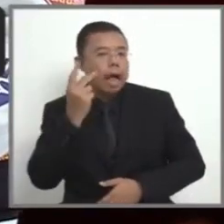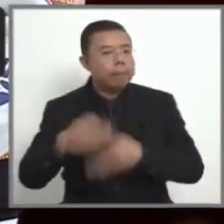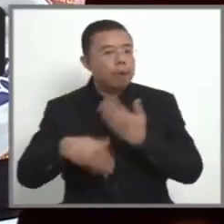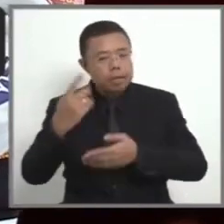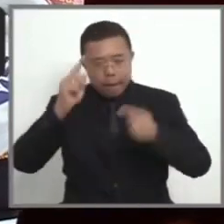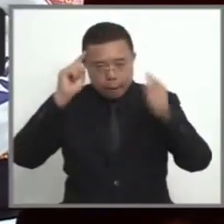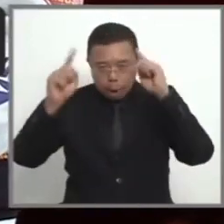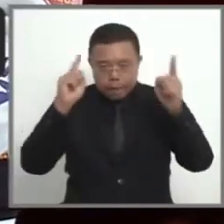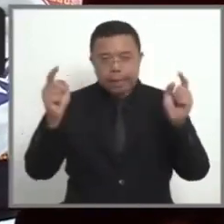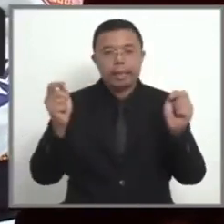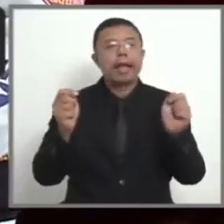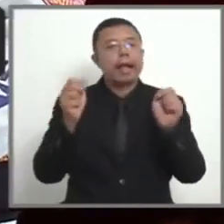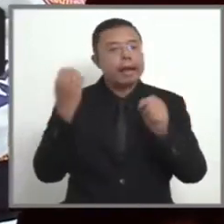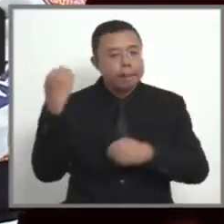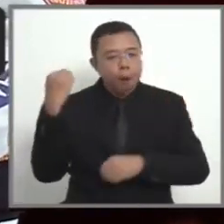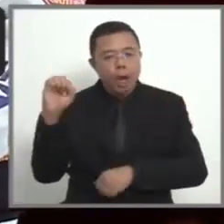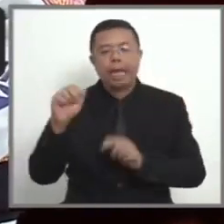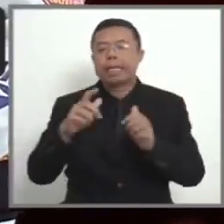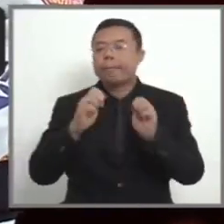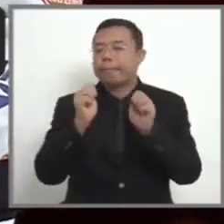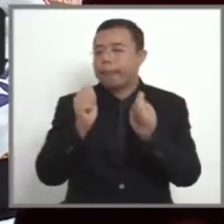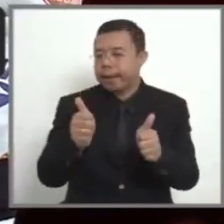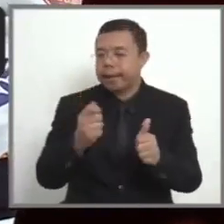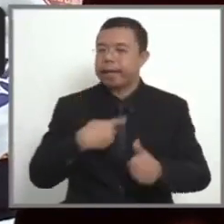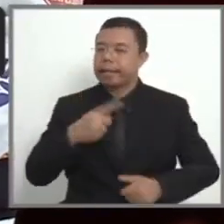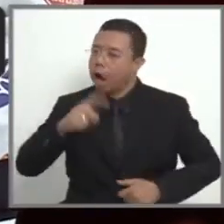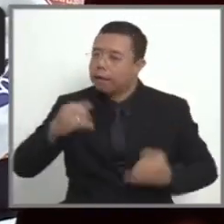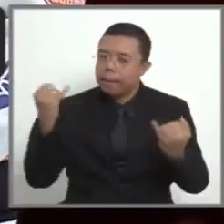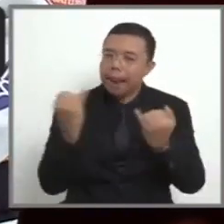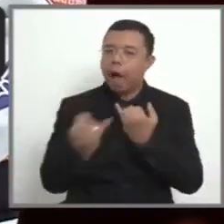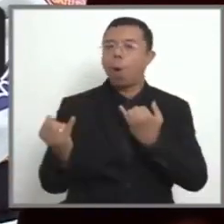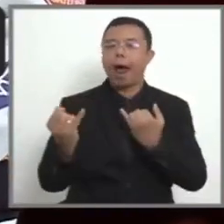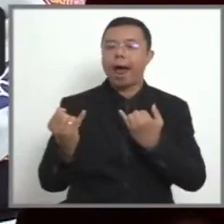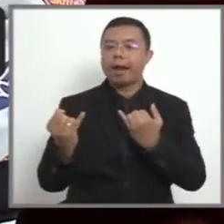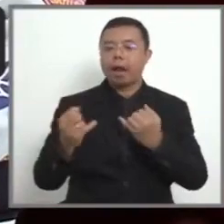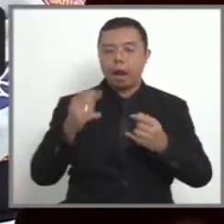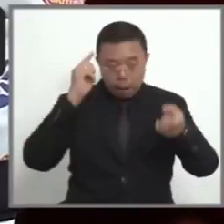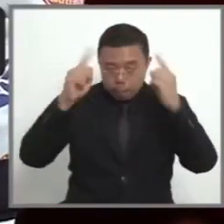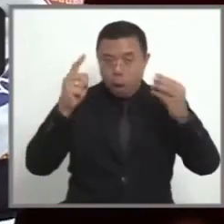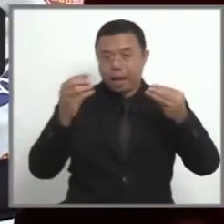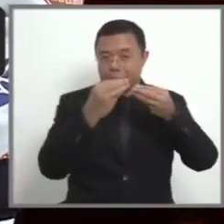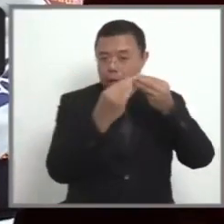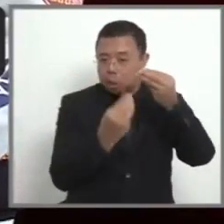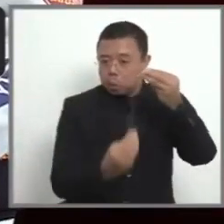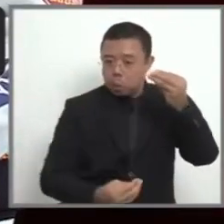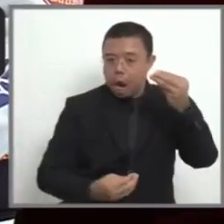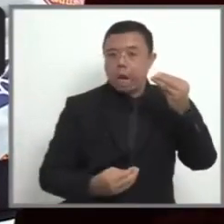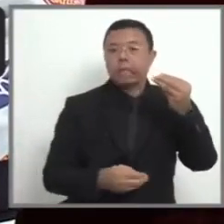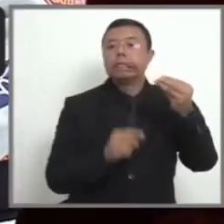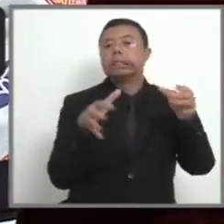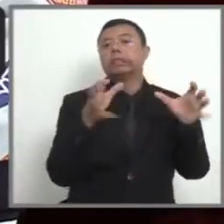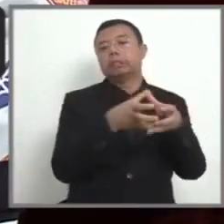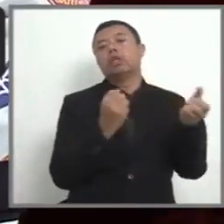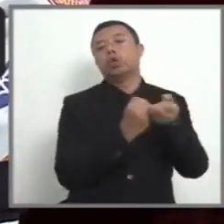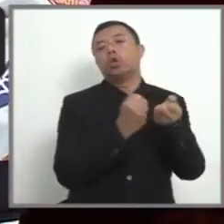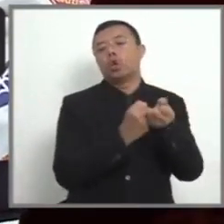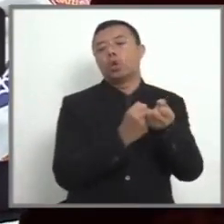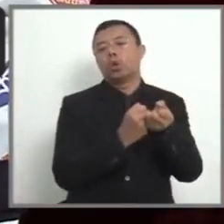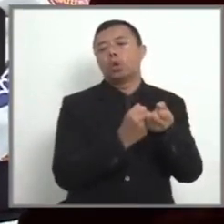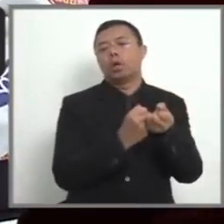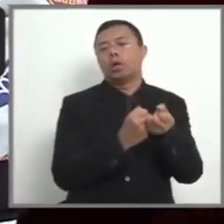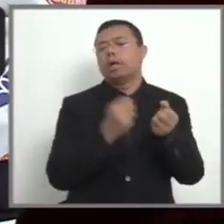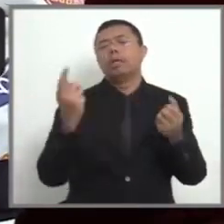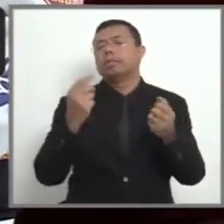politik demokrasi dengan baik kita mesti melawan politik dinasti itu yang didukung oleh mereka yang statementnya